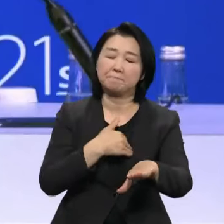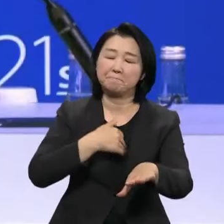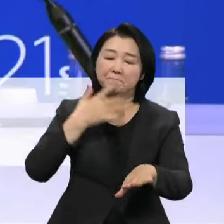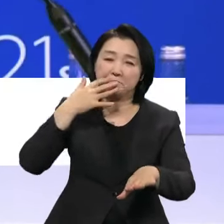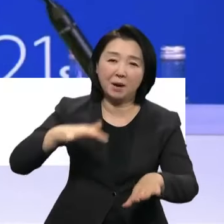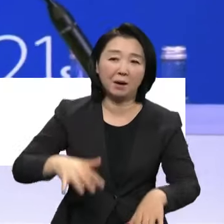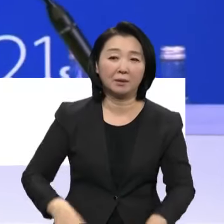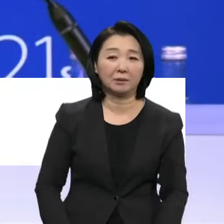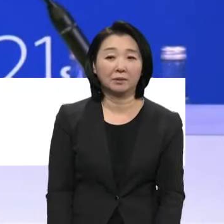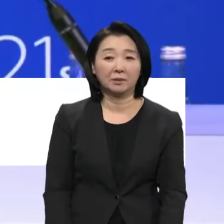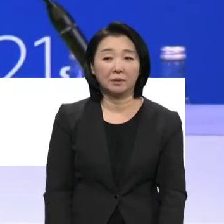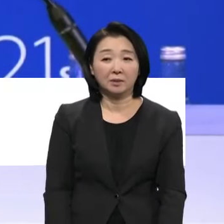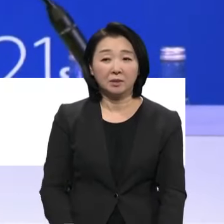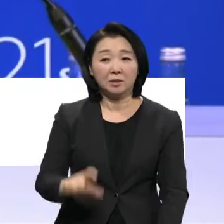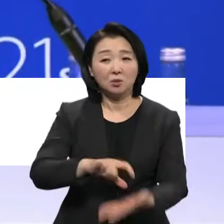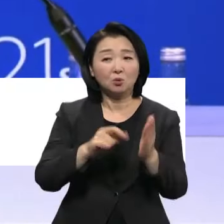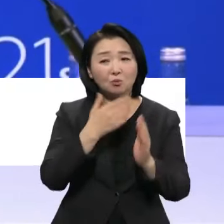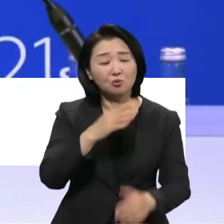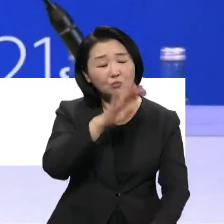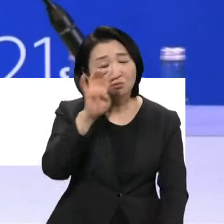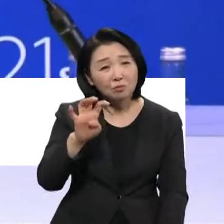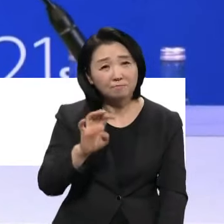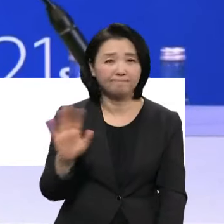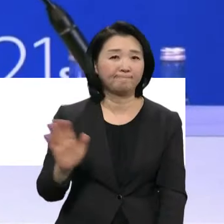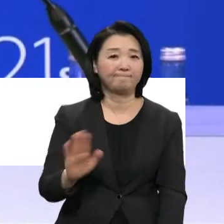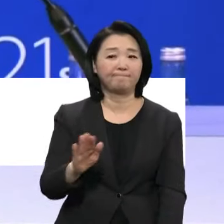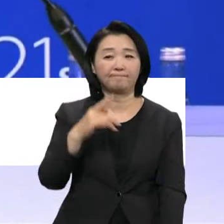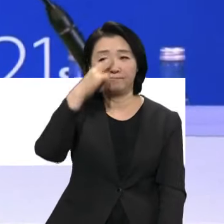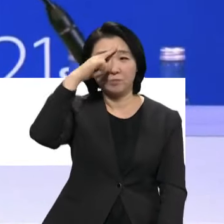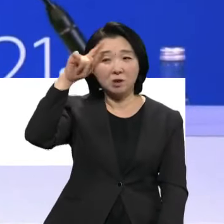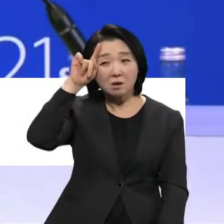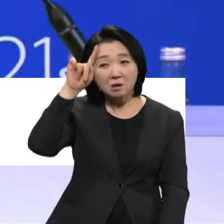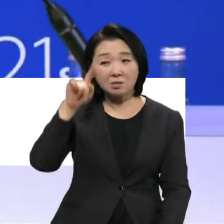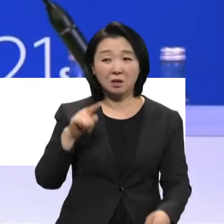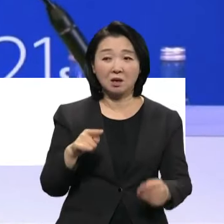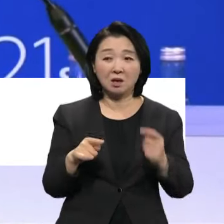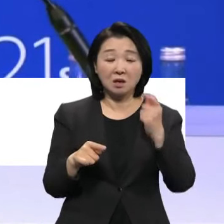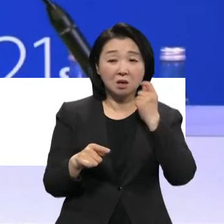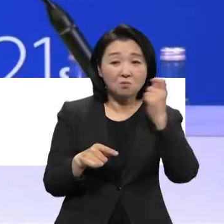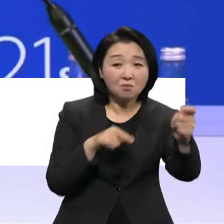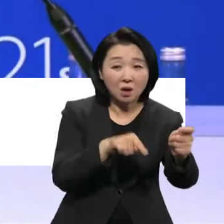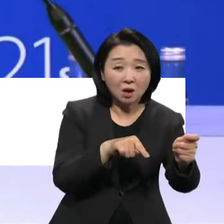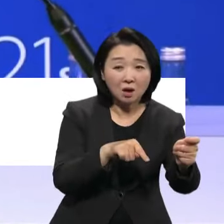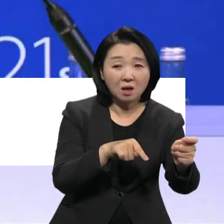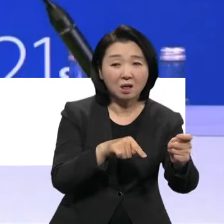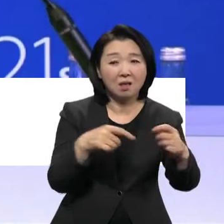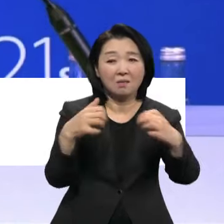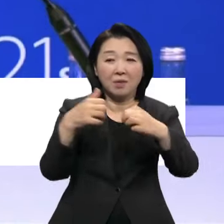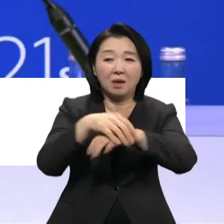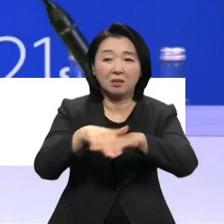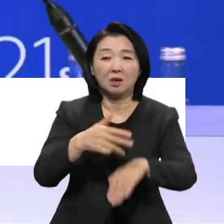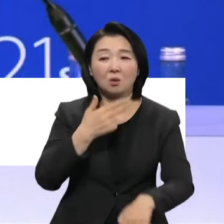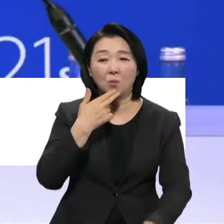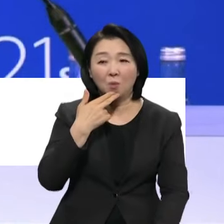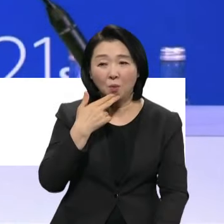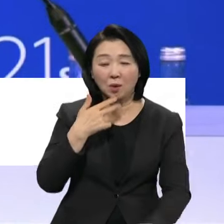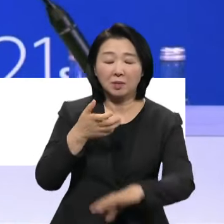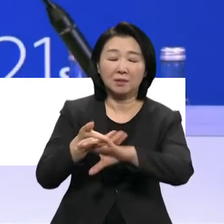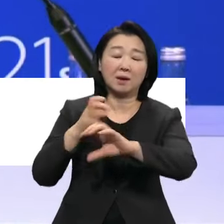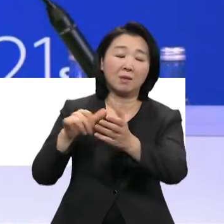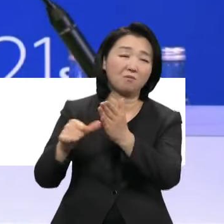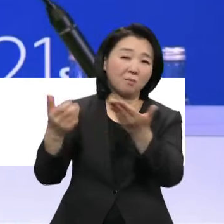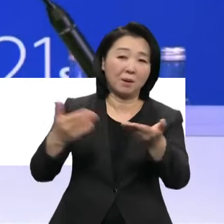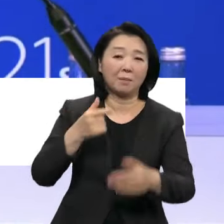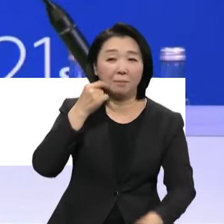이유로이러한경고가무시되었다는점입니다.우크라이나 정부